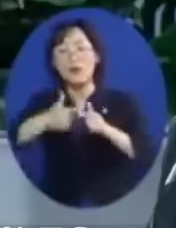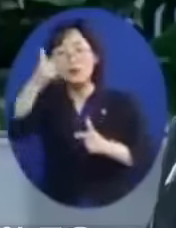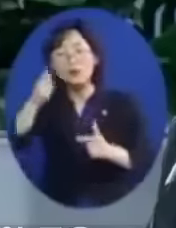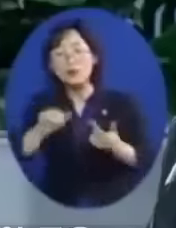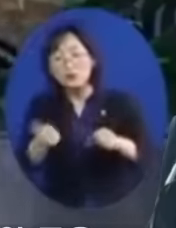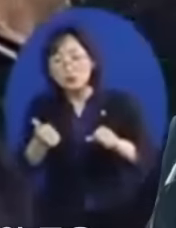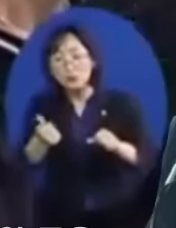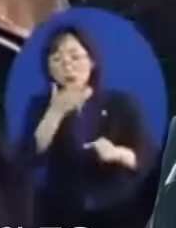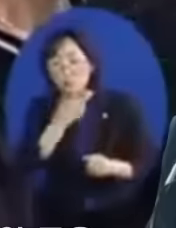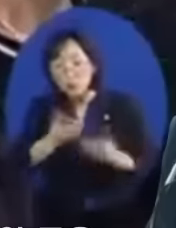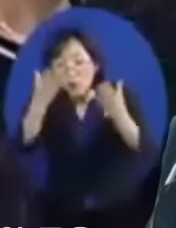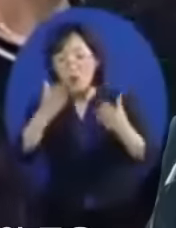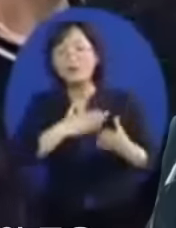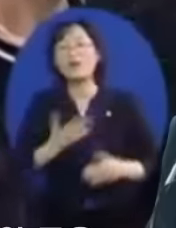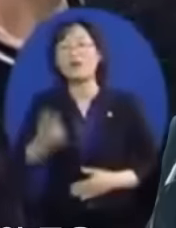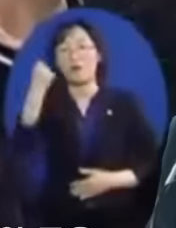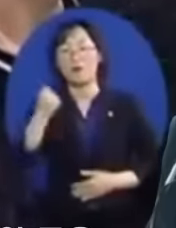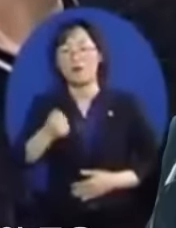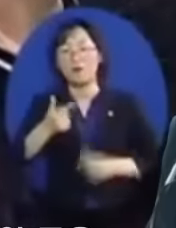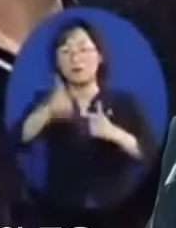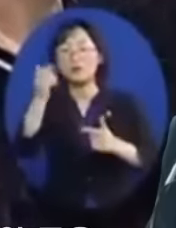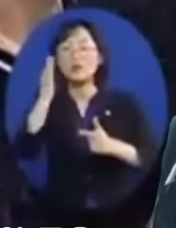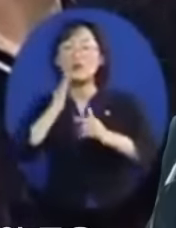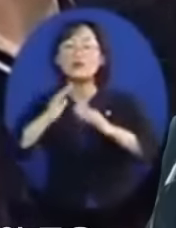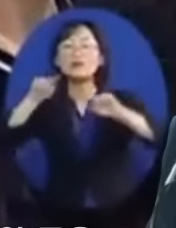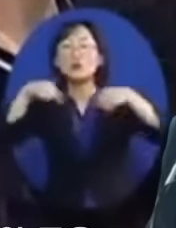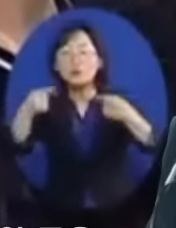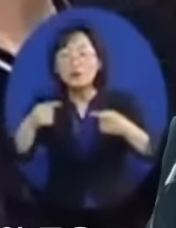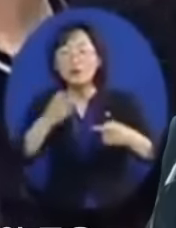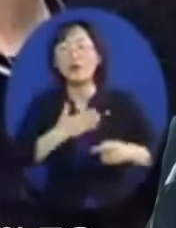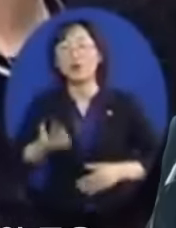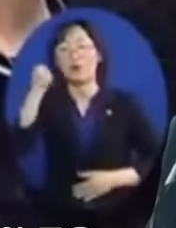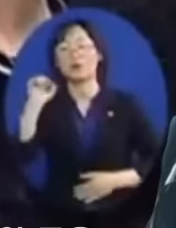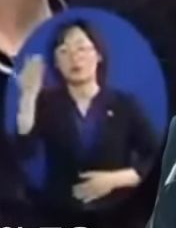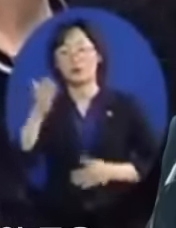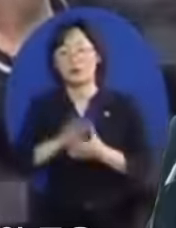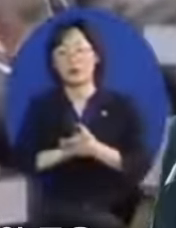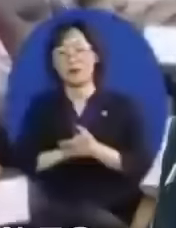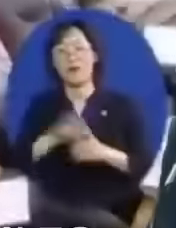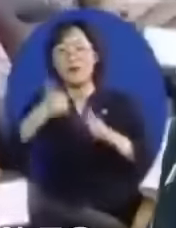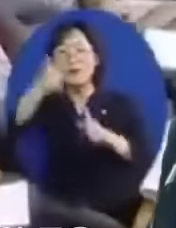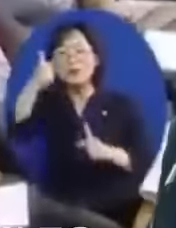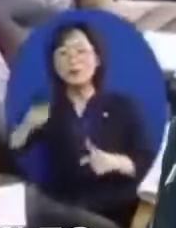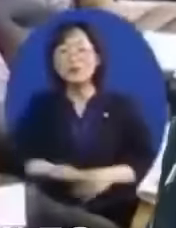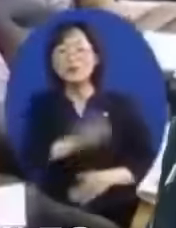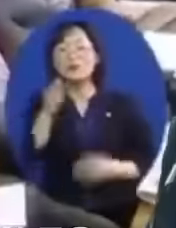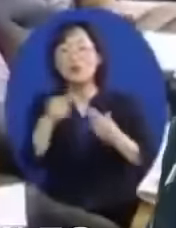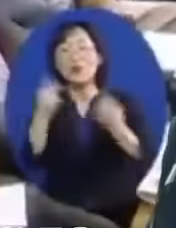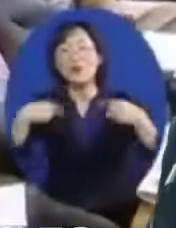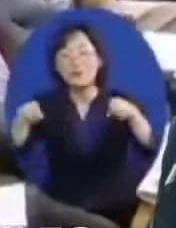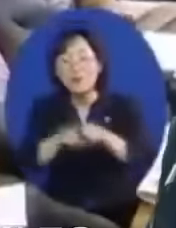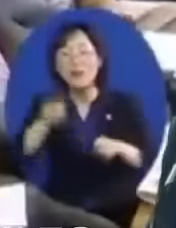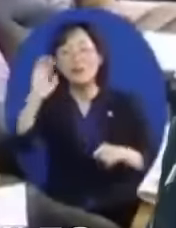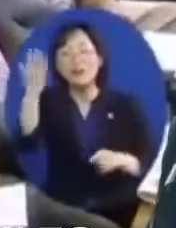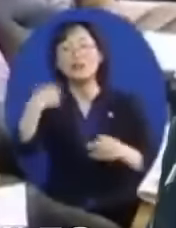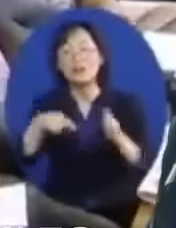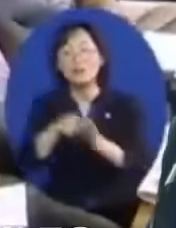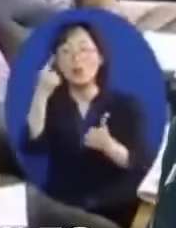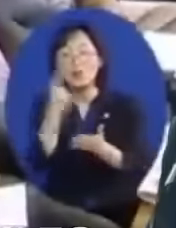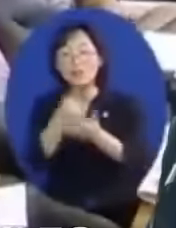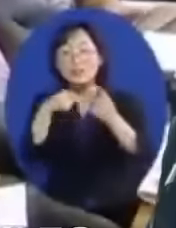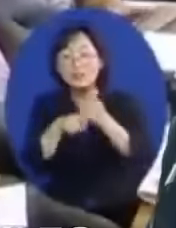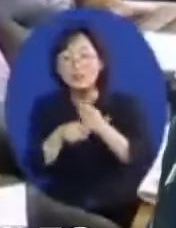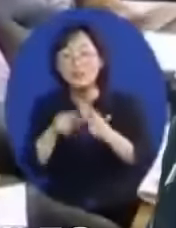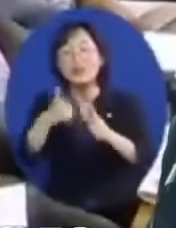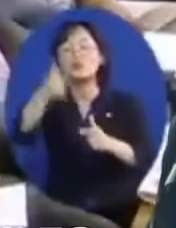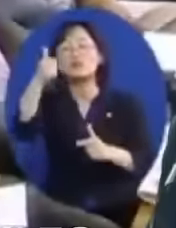예수님의 축복이 내 축복이 되고 예수 천당이 내 천당이 된 것입니다. 예수가 우리와 같이 되기 위해서 오신 것은 예수님은